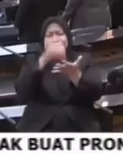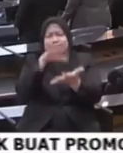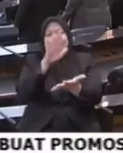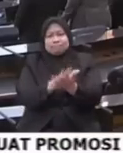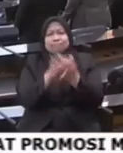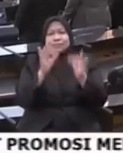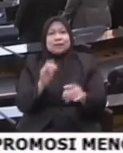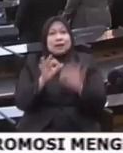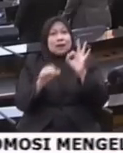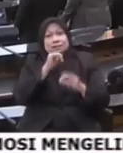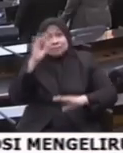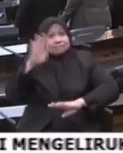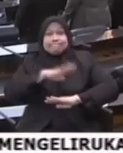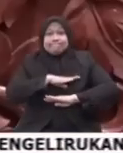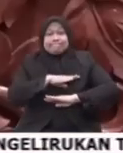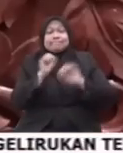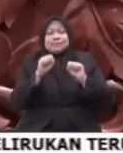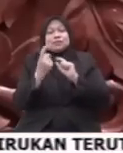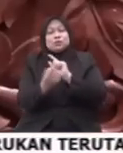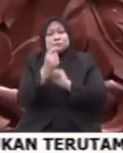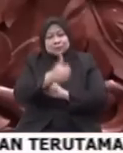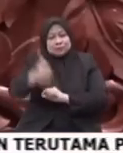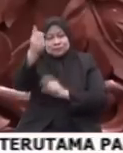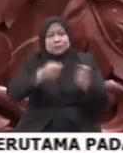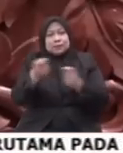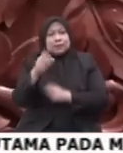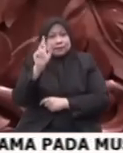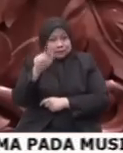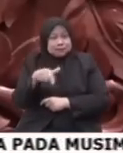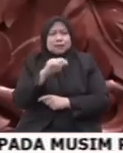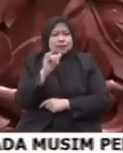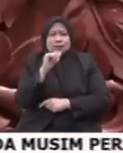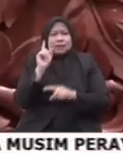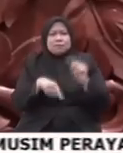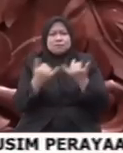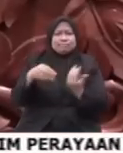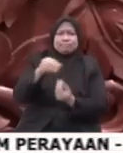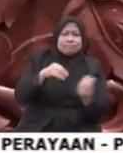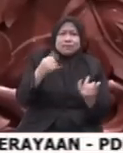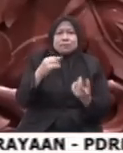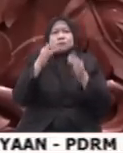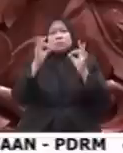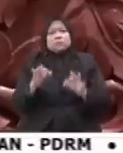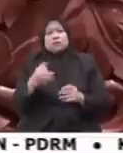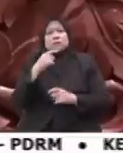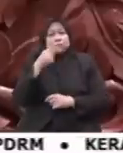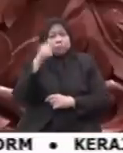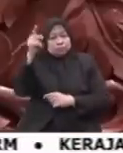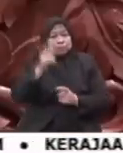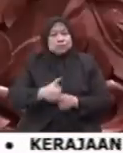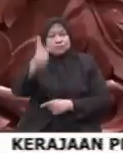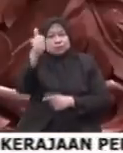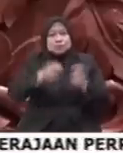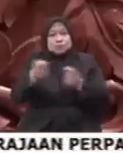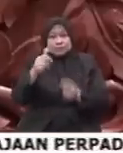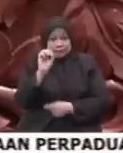kalau tabah hati Boleh jumpa speaker nanti saya tetap karena itu keputusan oke